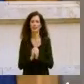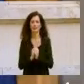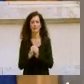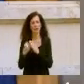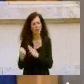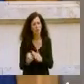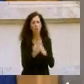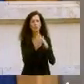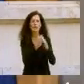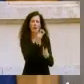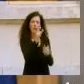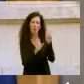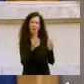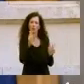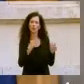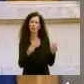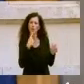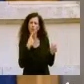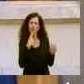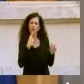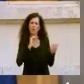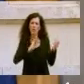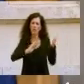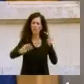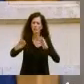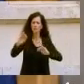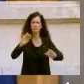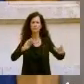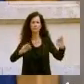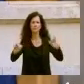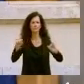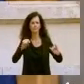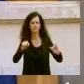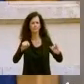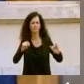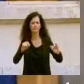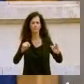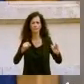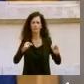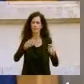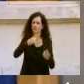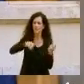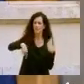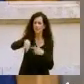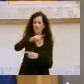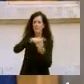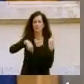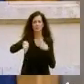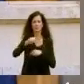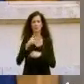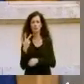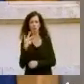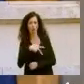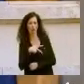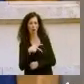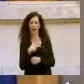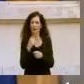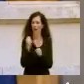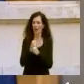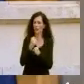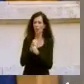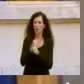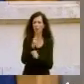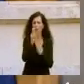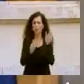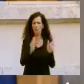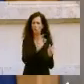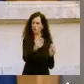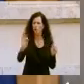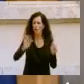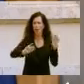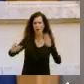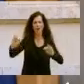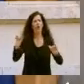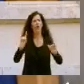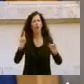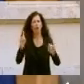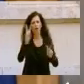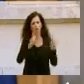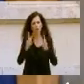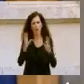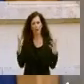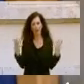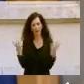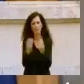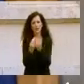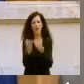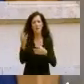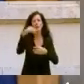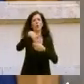che sono ai margini del nostro circuito sociale lavorativo dobbiamo lavorare anche sull'inclusione e contrastare le